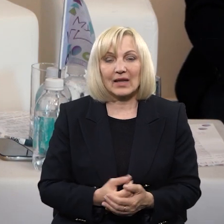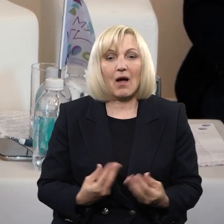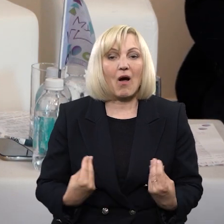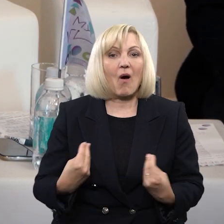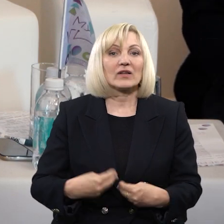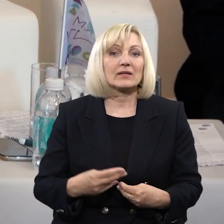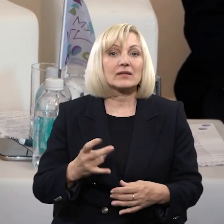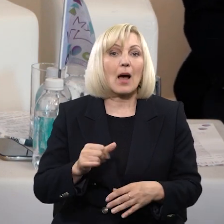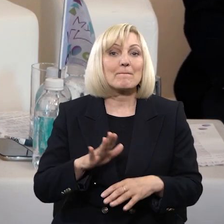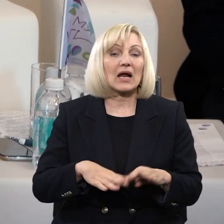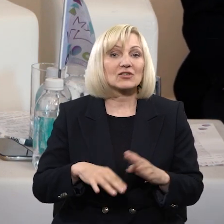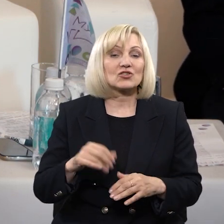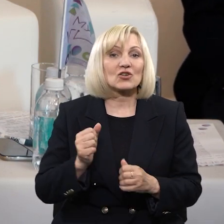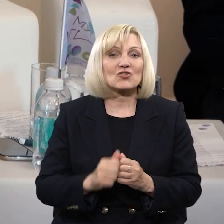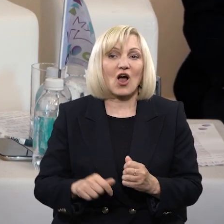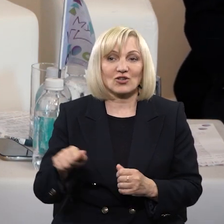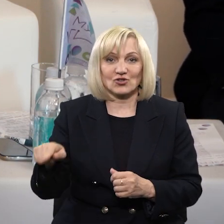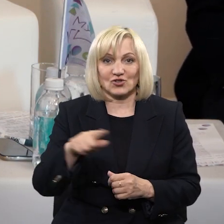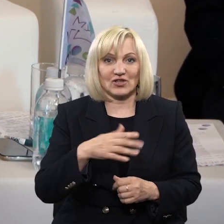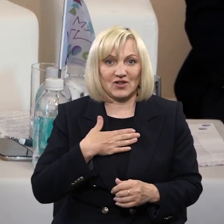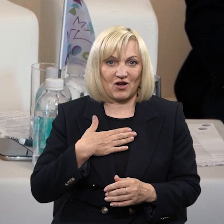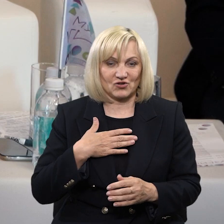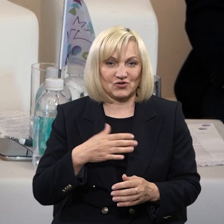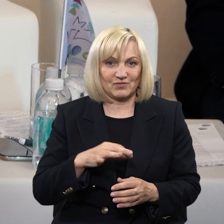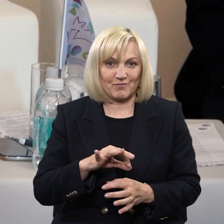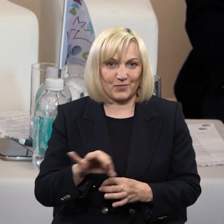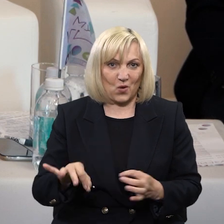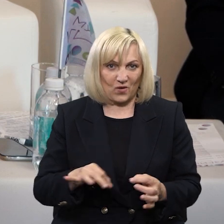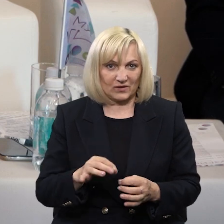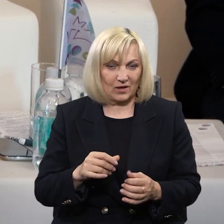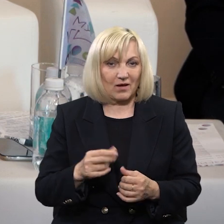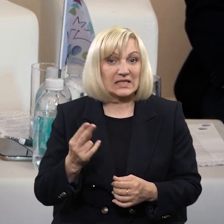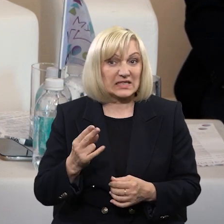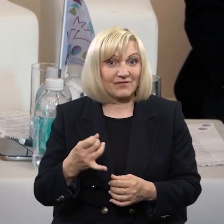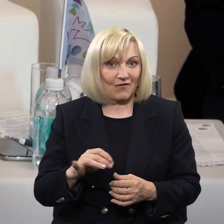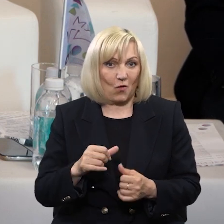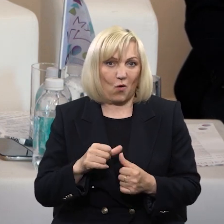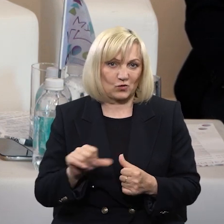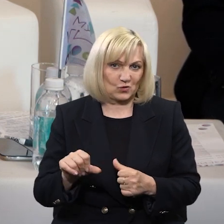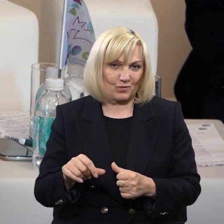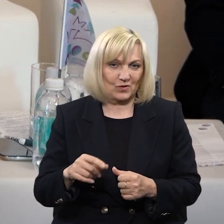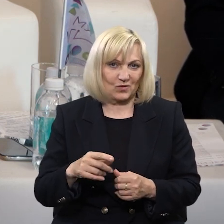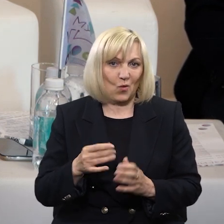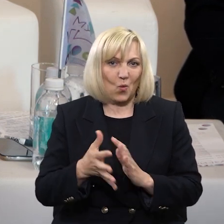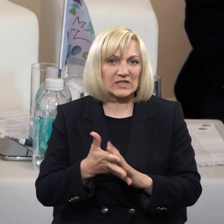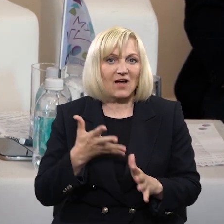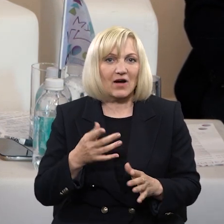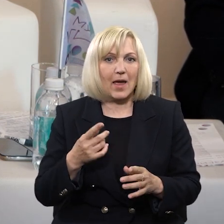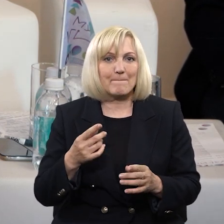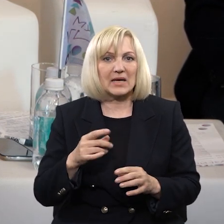надета на практически каждый наш проект цифровой проект в особенности узнаваемый дизайн